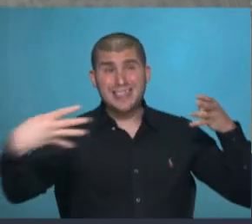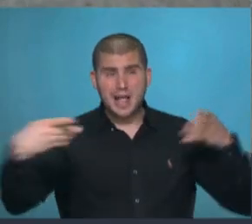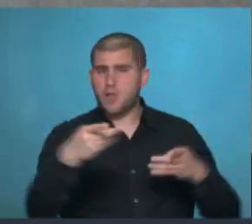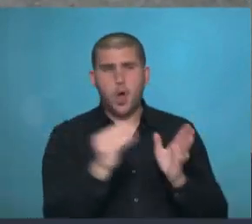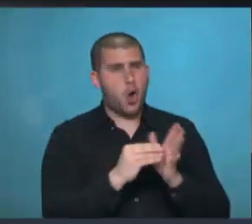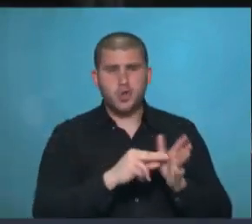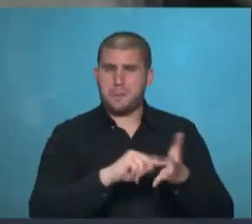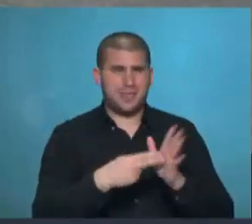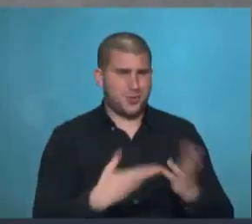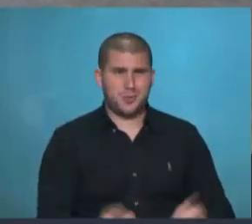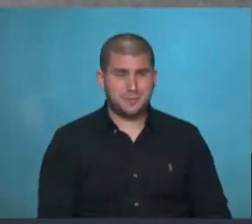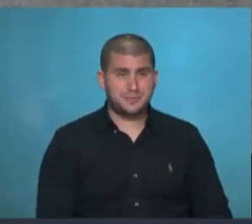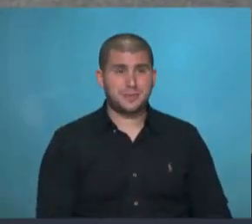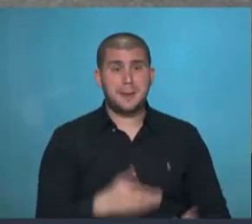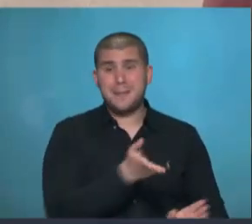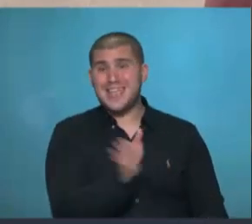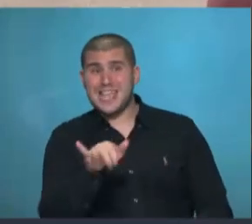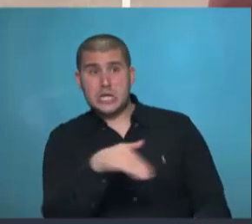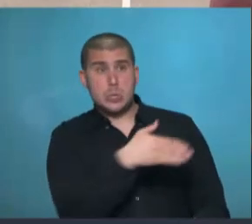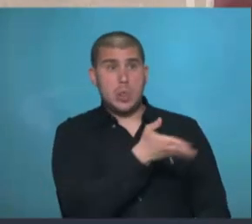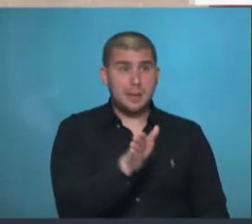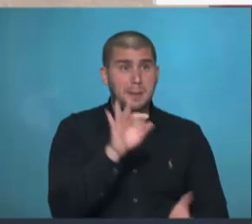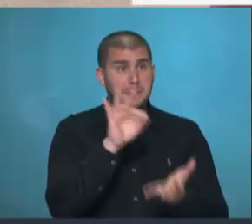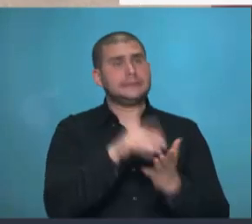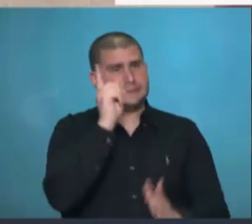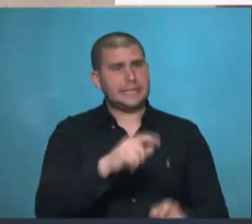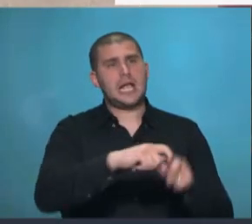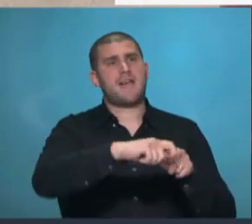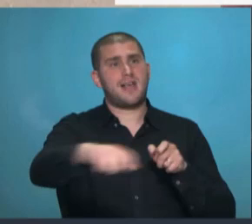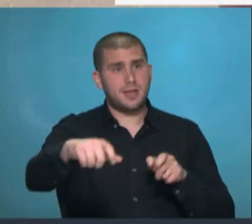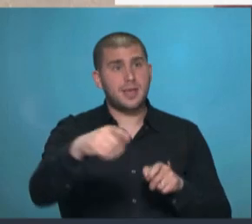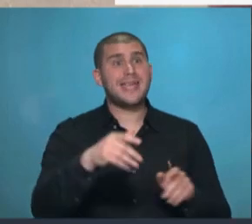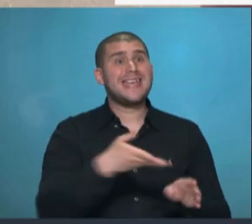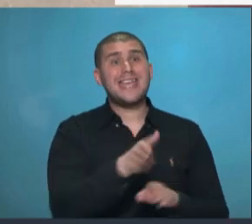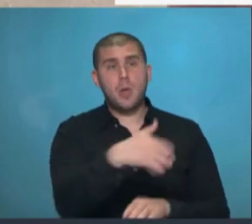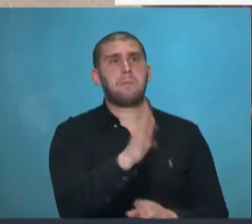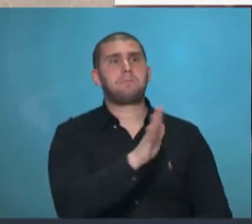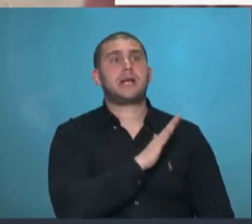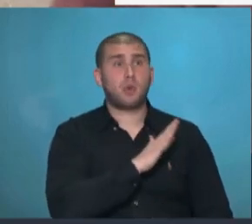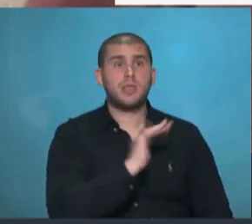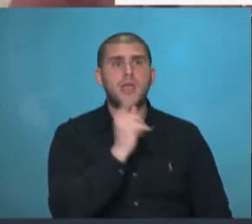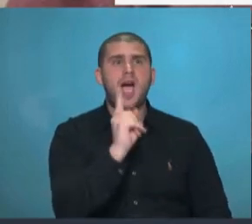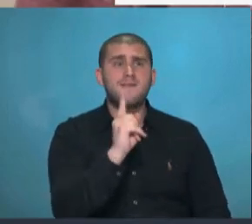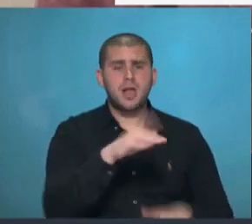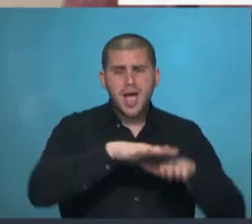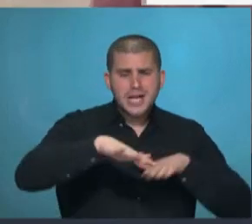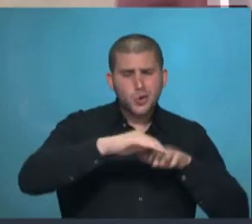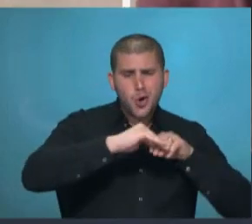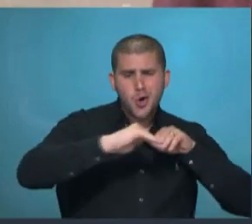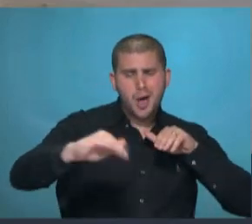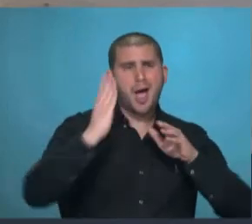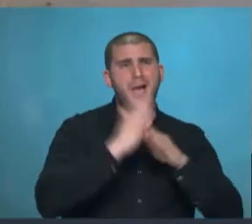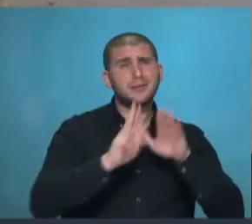בתכנון. בעיקולים באמת צריך להיות שם קו לבן, עיקולים מאוד מסוכנים, אבל מקטע מסוים ועד